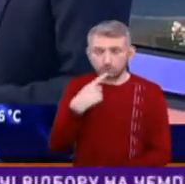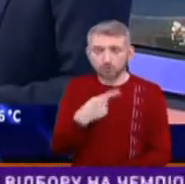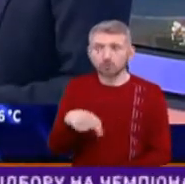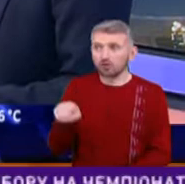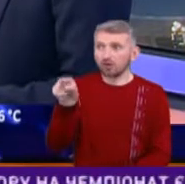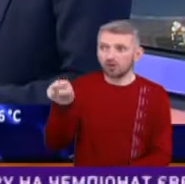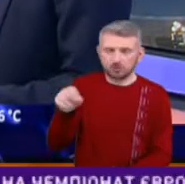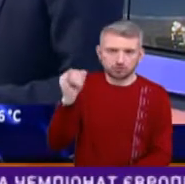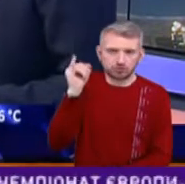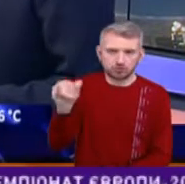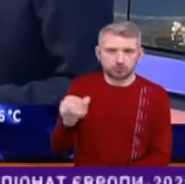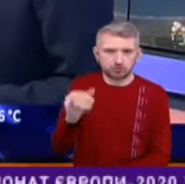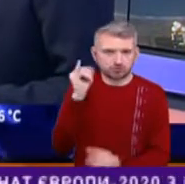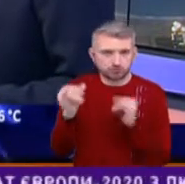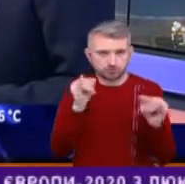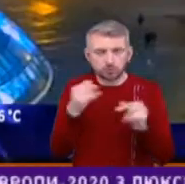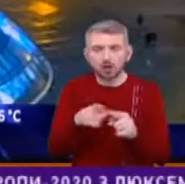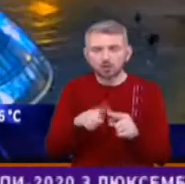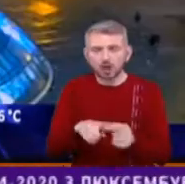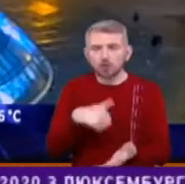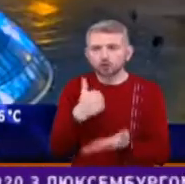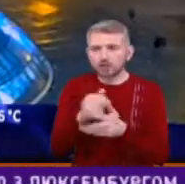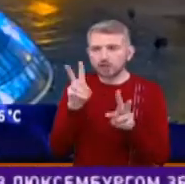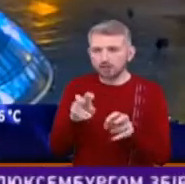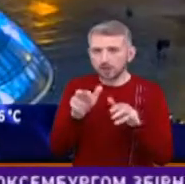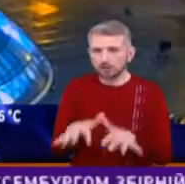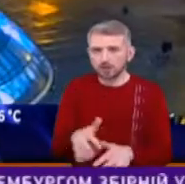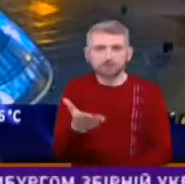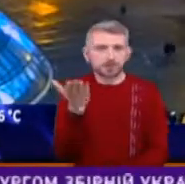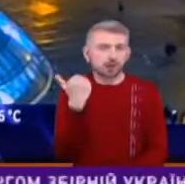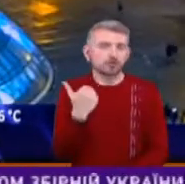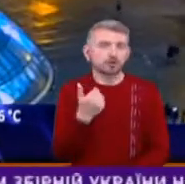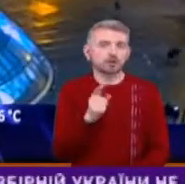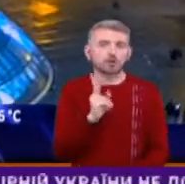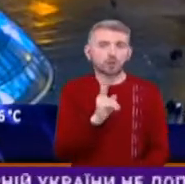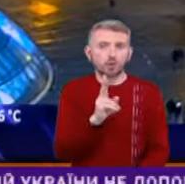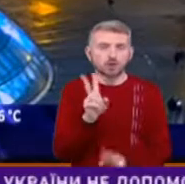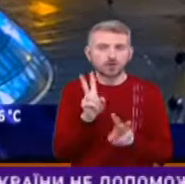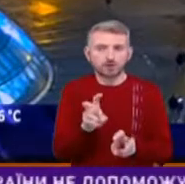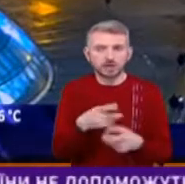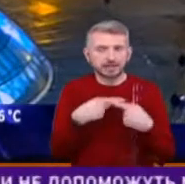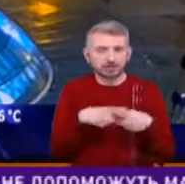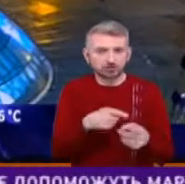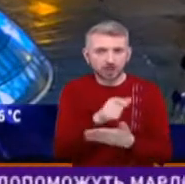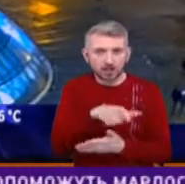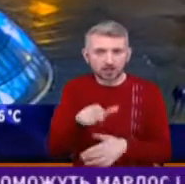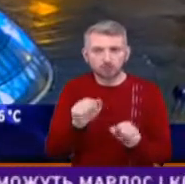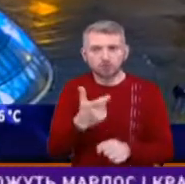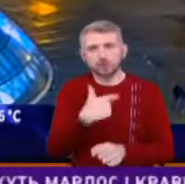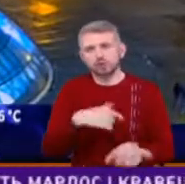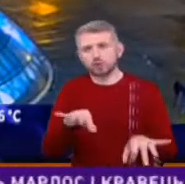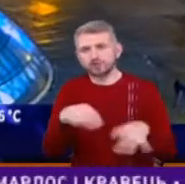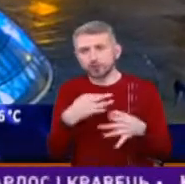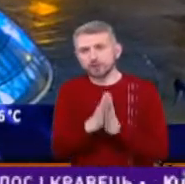інші гірші. Оце стало основною темою кампанії. Ну так, раніше ж, ну, якби ті, яких називали технічними, могли собі дозволити